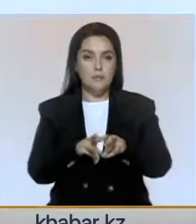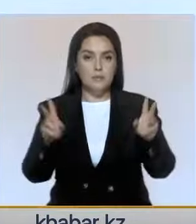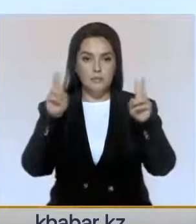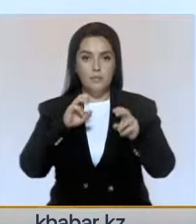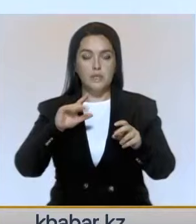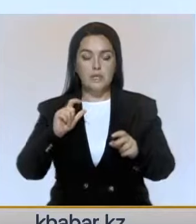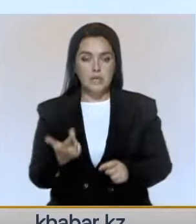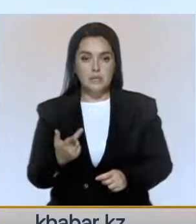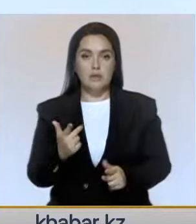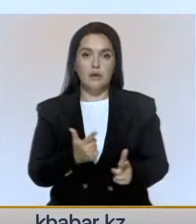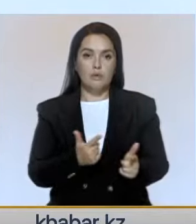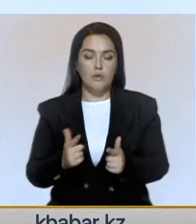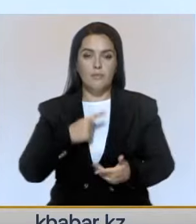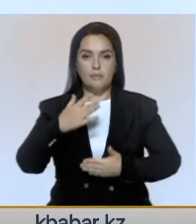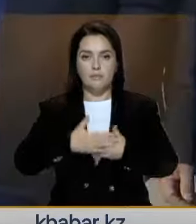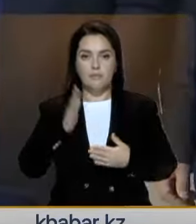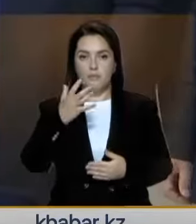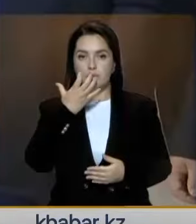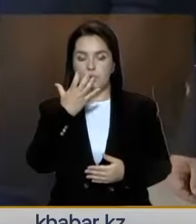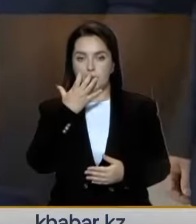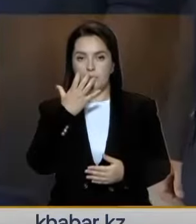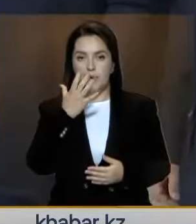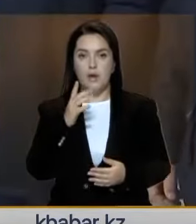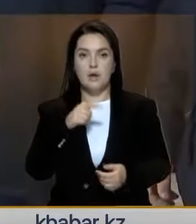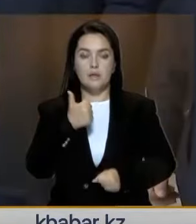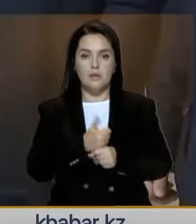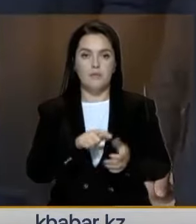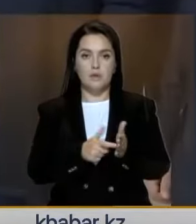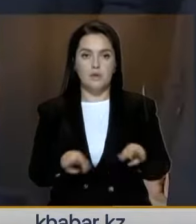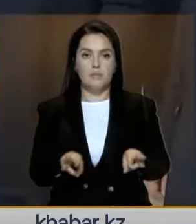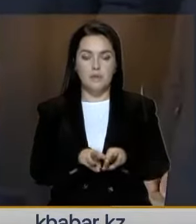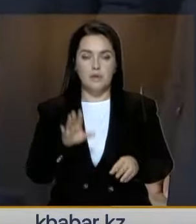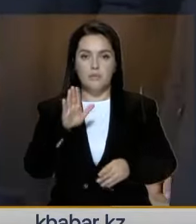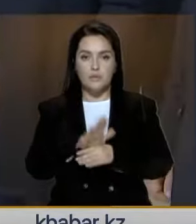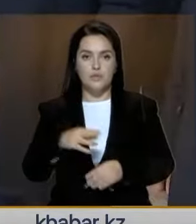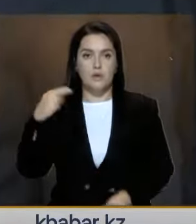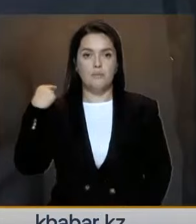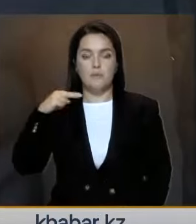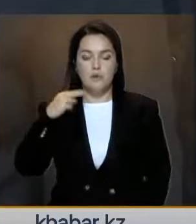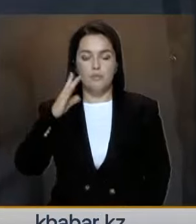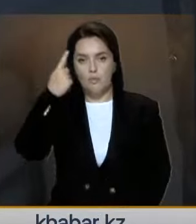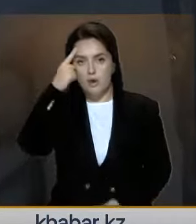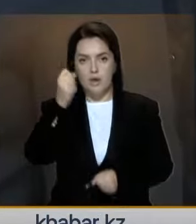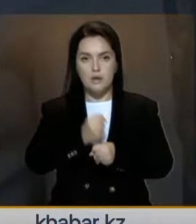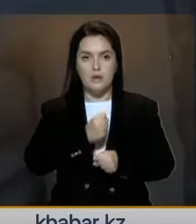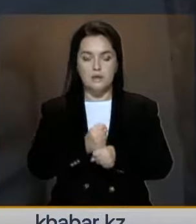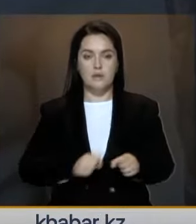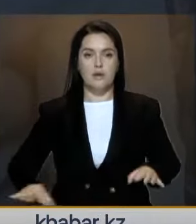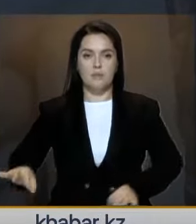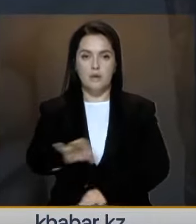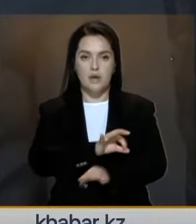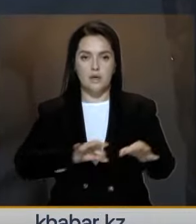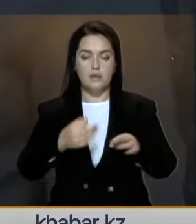ознакомился с готовностью региона к предстоящему отопительному сезону. Глава Кабмина заявил, что по поручению президента будет разработан проект по модернизации